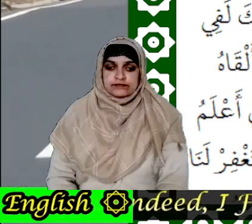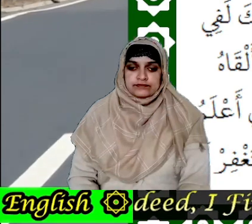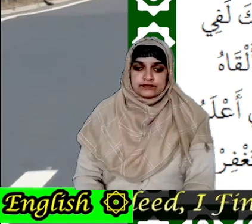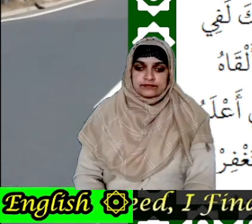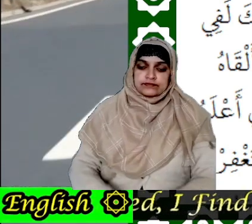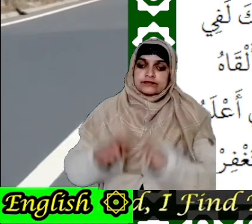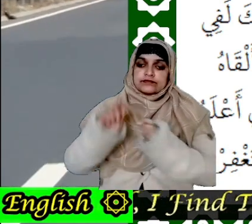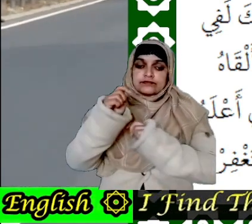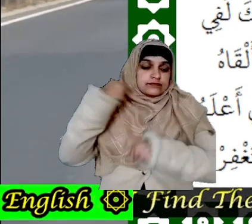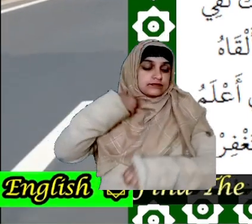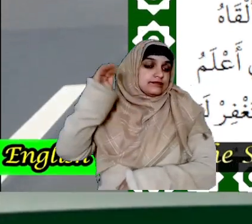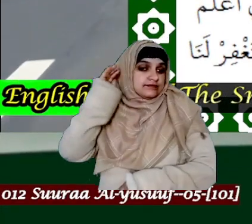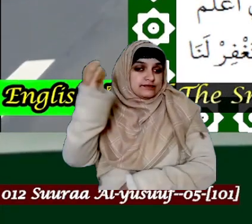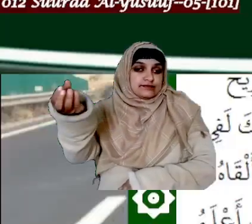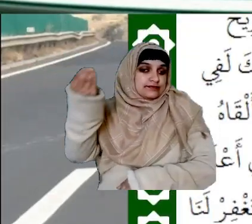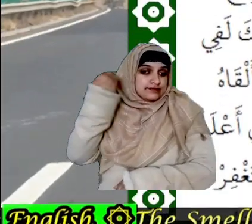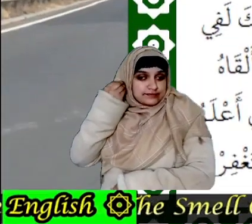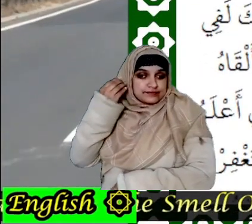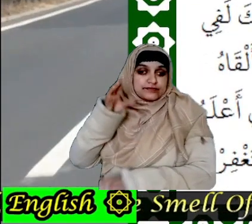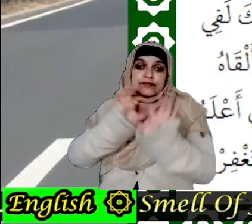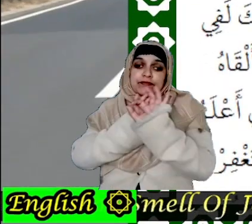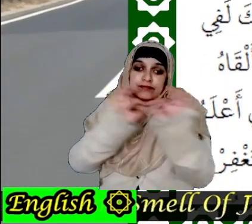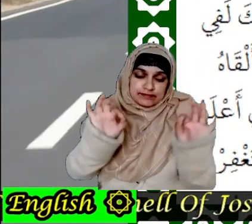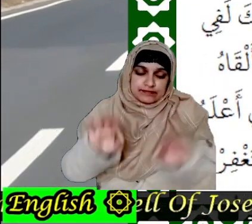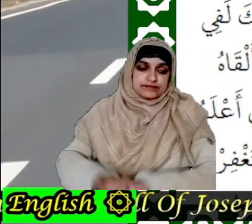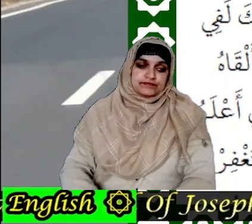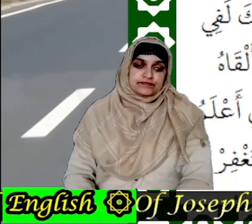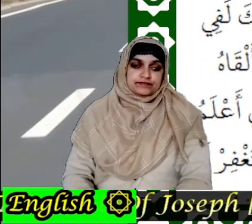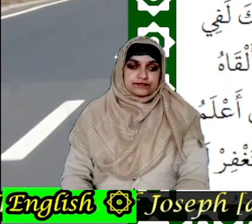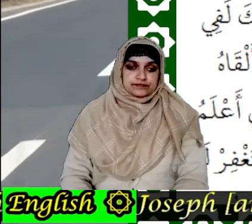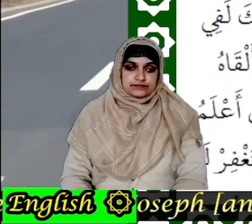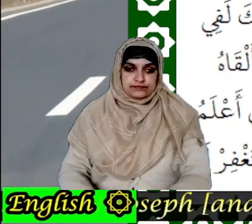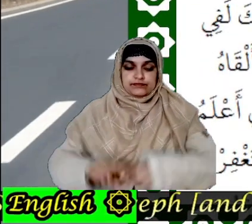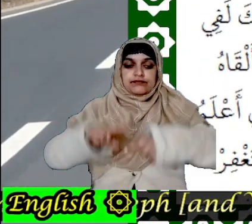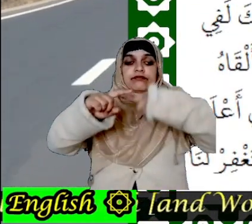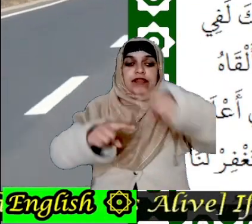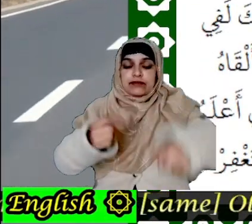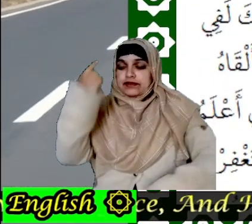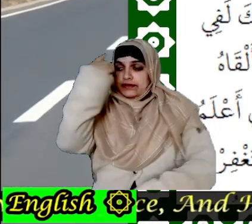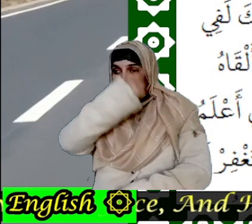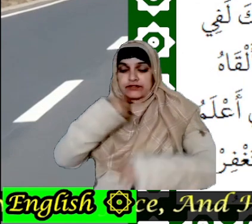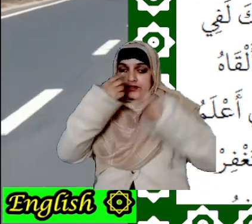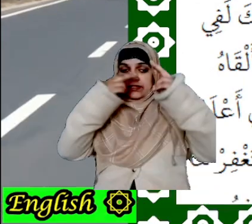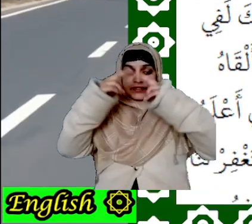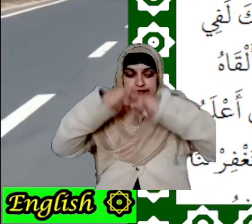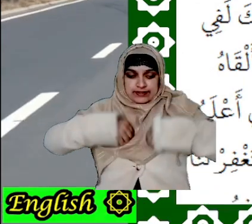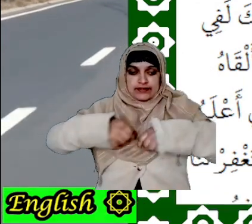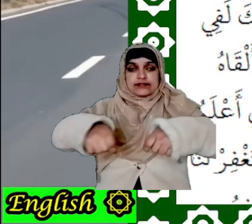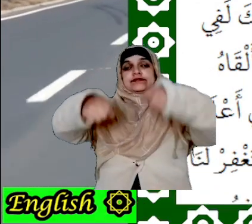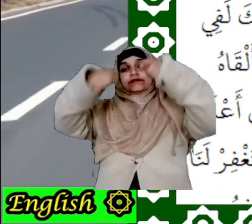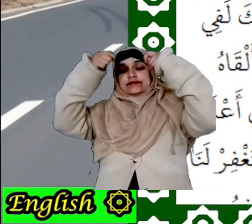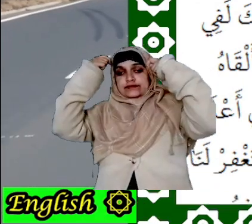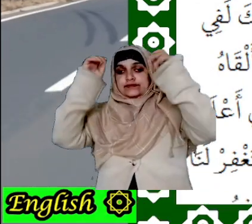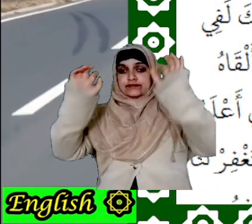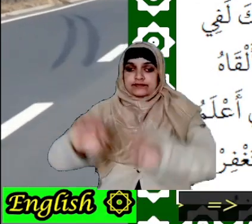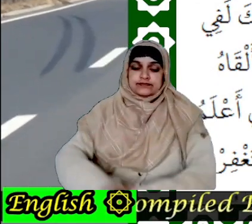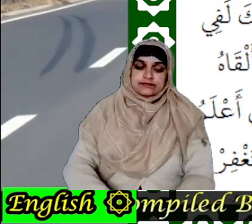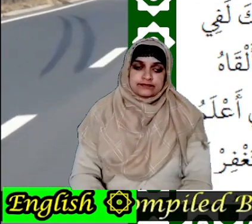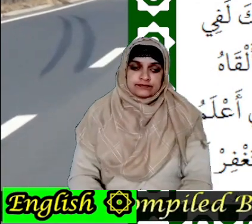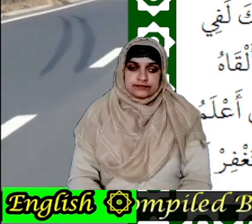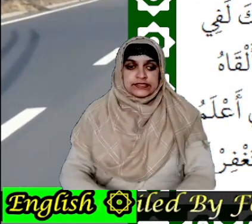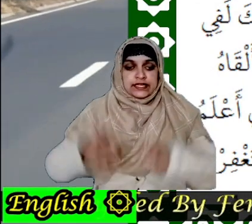لا تعلمون أبكنا فلما أن جاء البشير قمتي سان